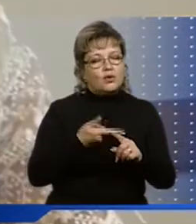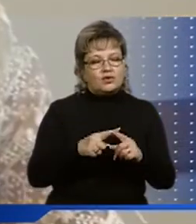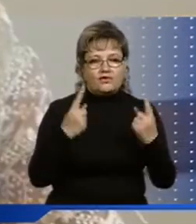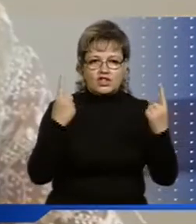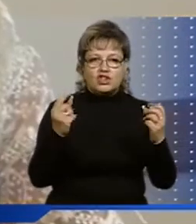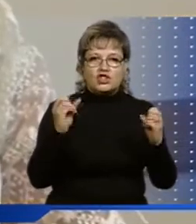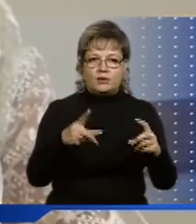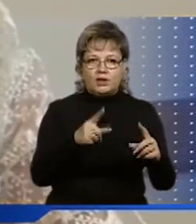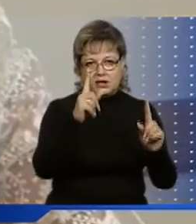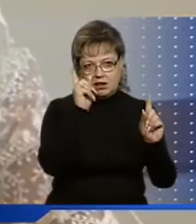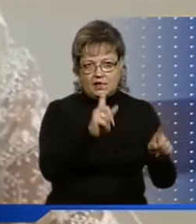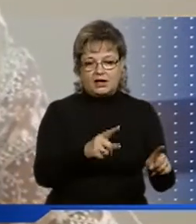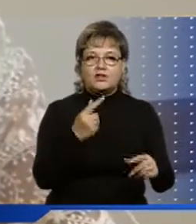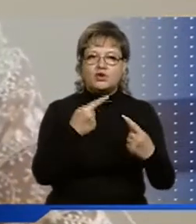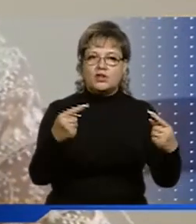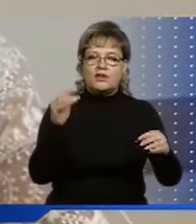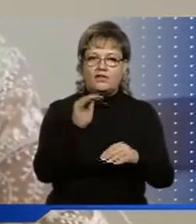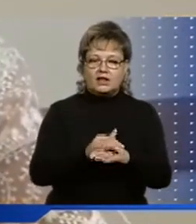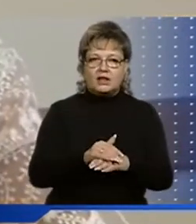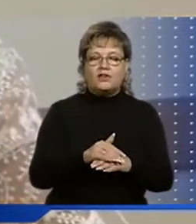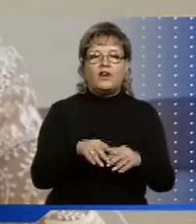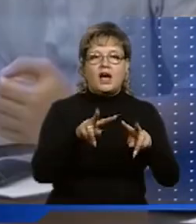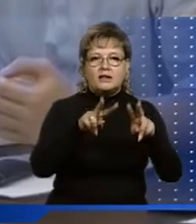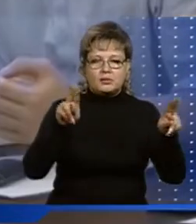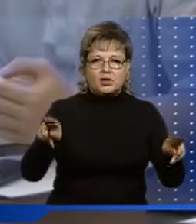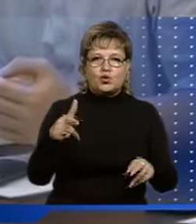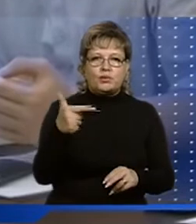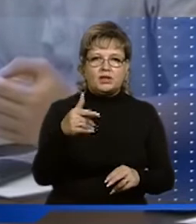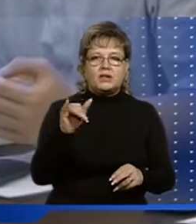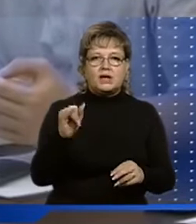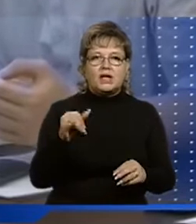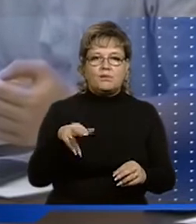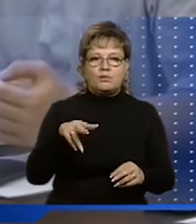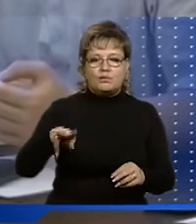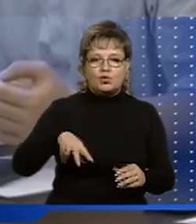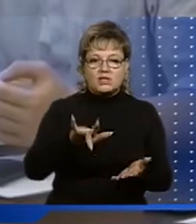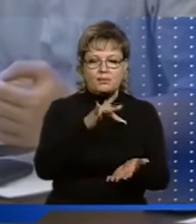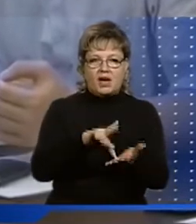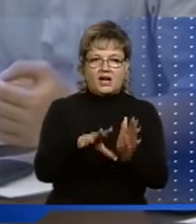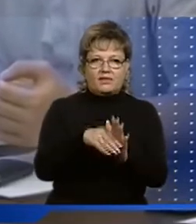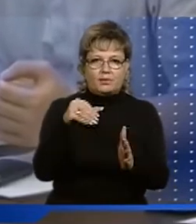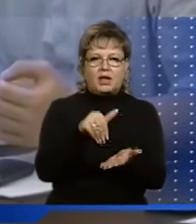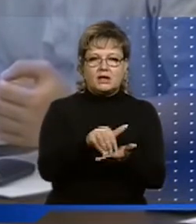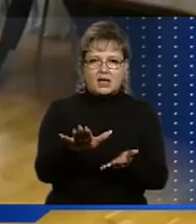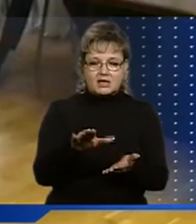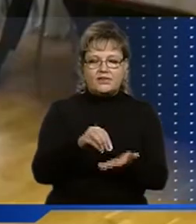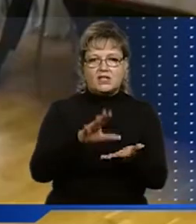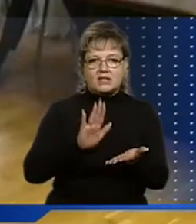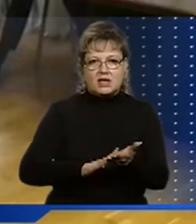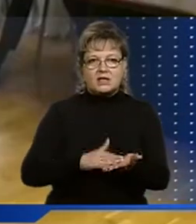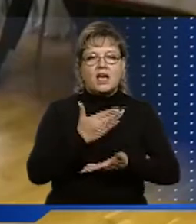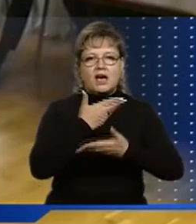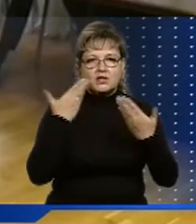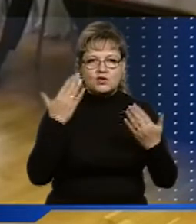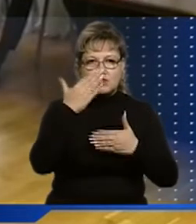их игнорировать. Среди других факторов – одновременность губернаторских и муниципальных выборов, минимальное количество отказов регистрации